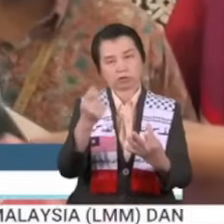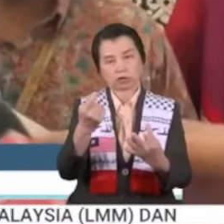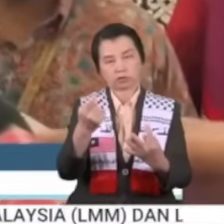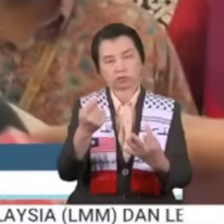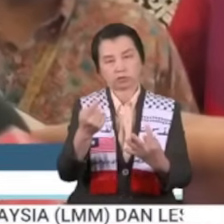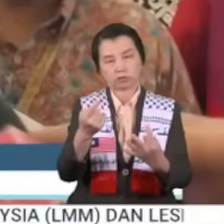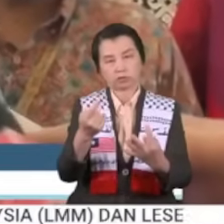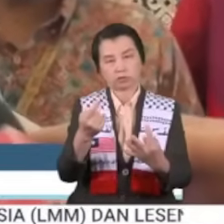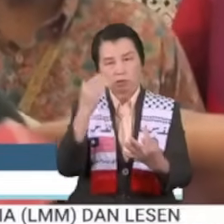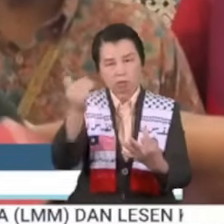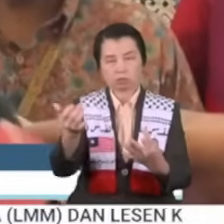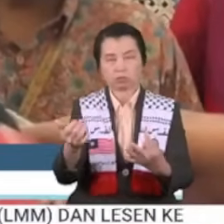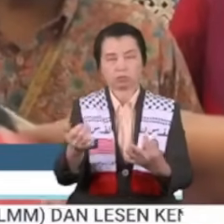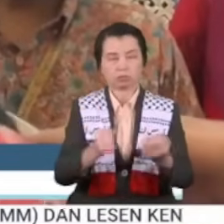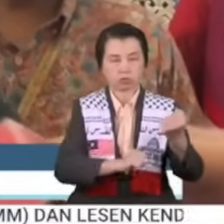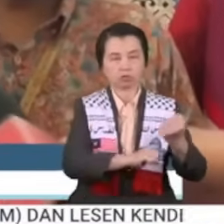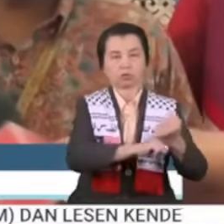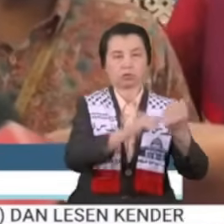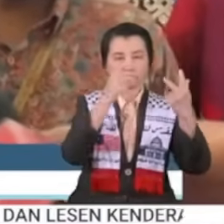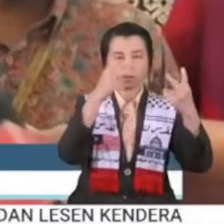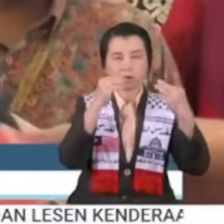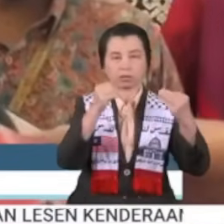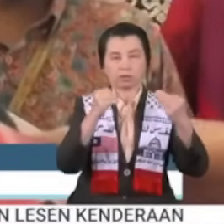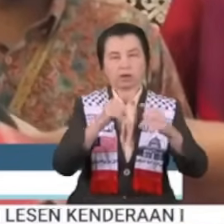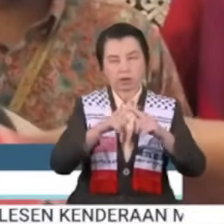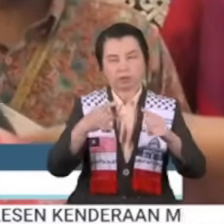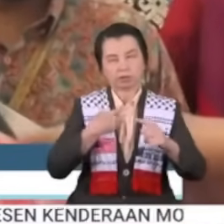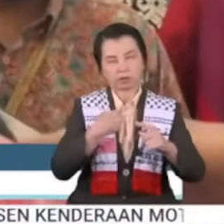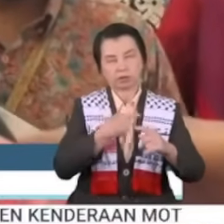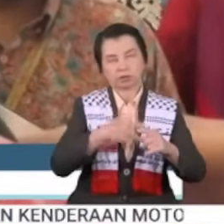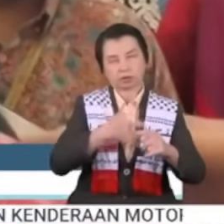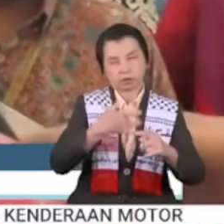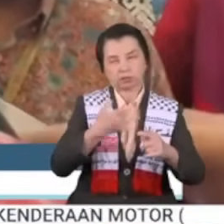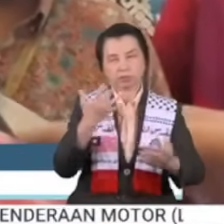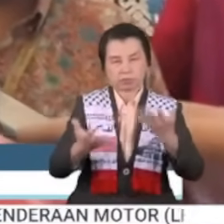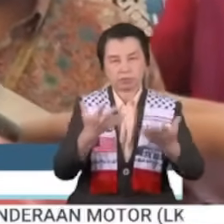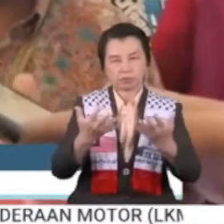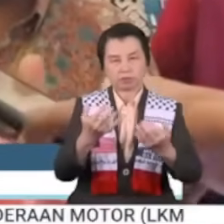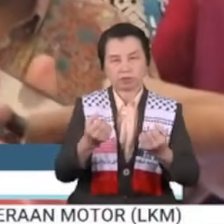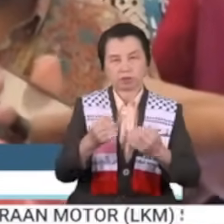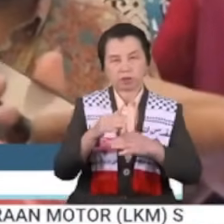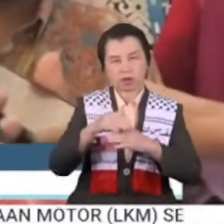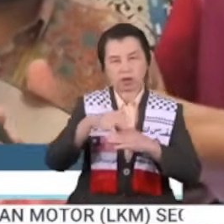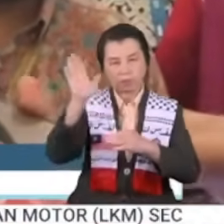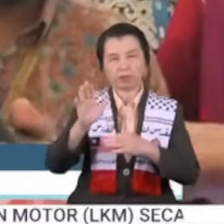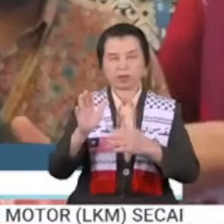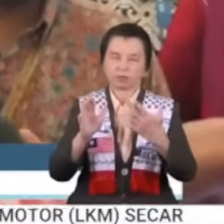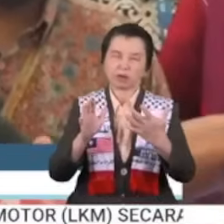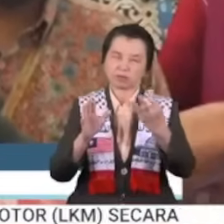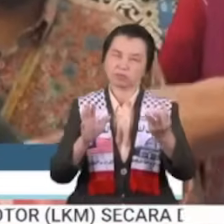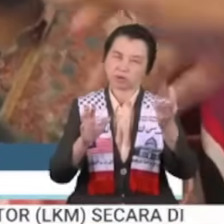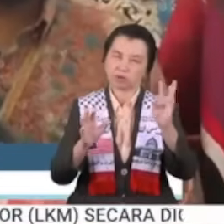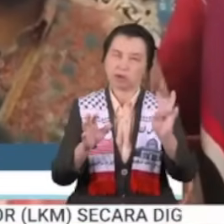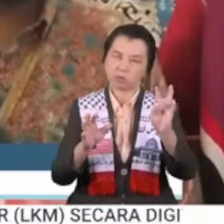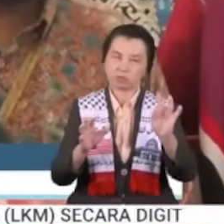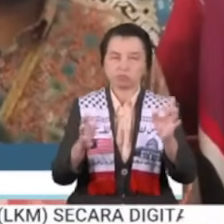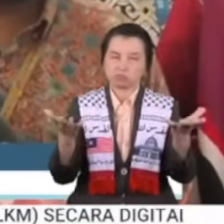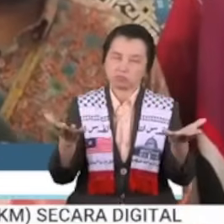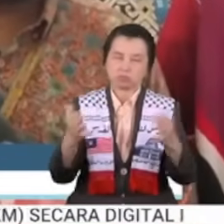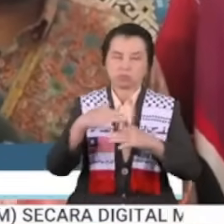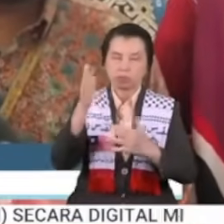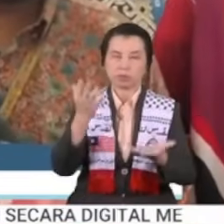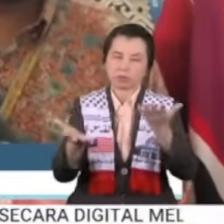ya lebih daripada itu yang akan memberikan dukongan p pmx ya